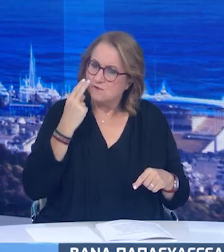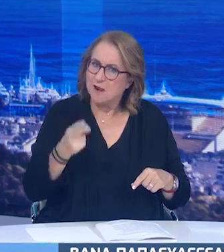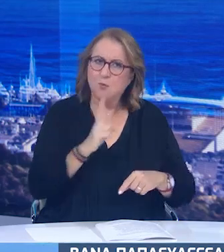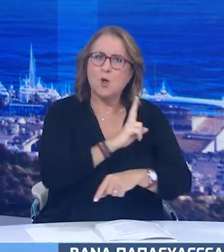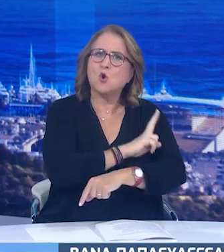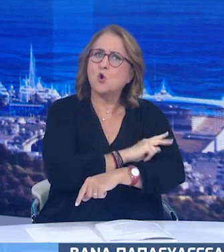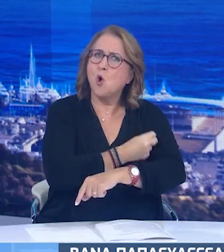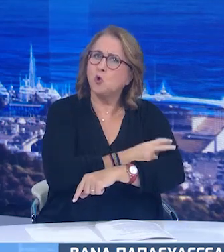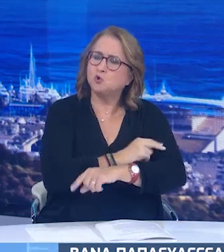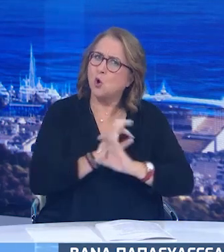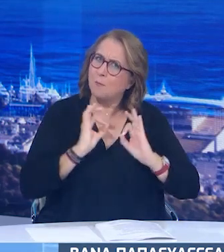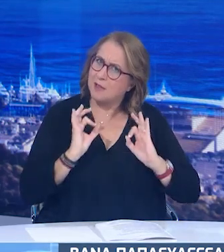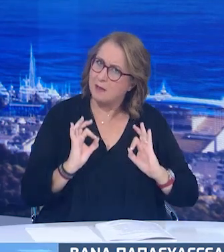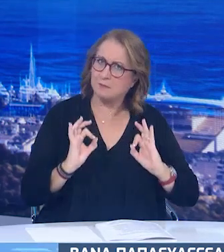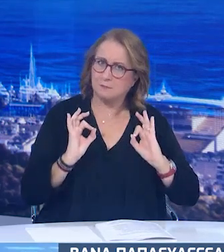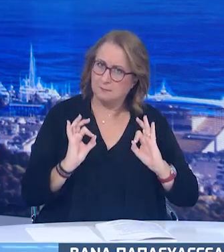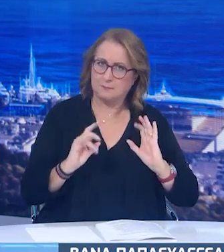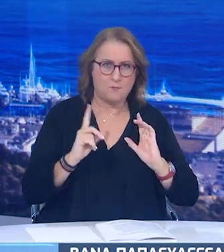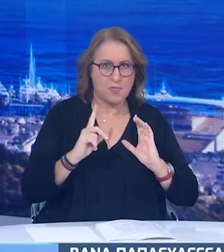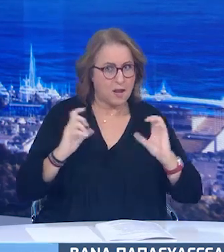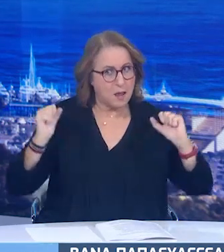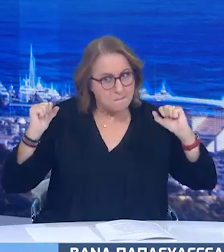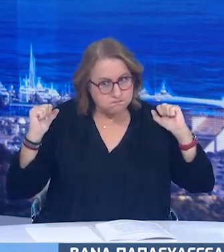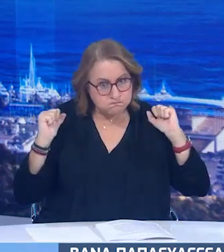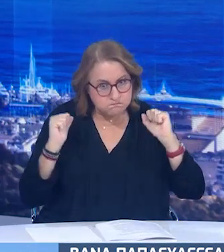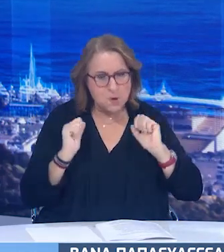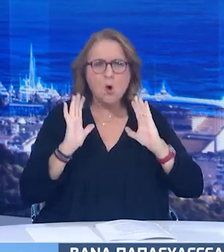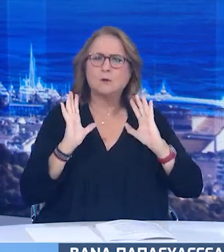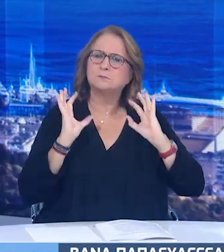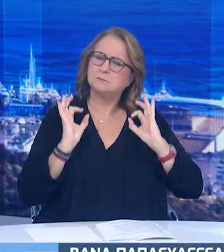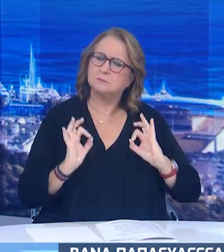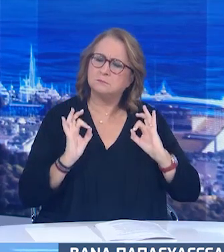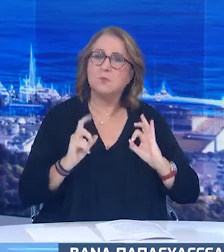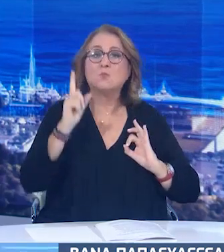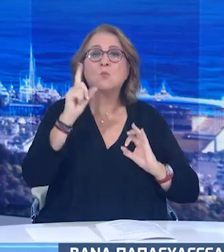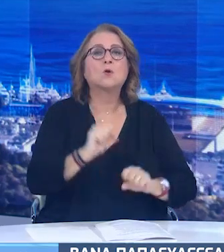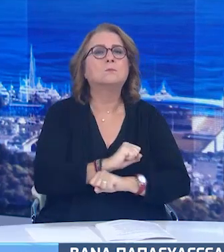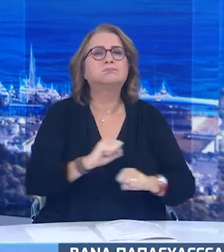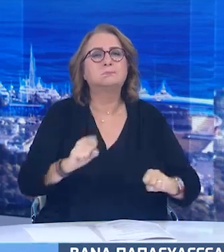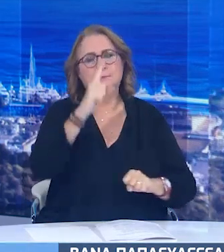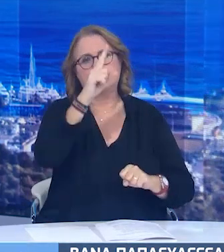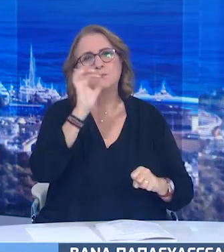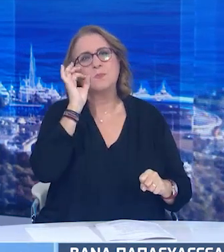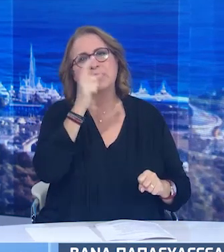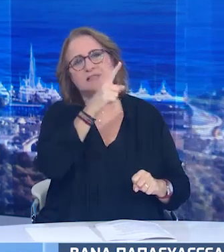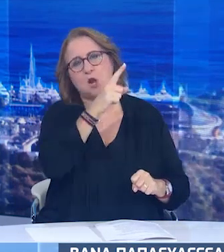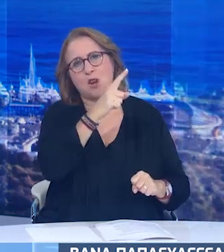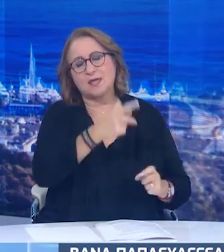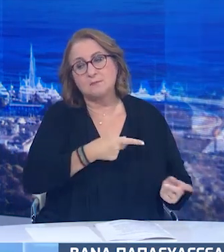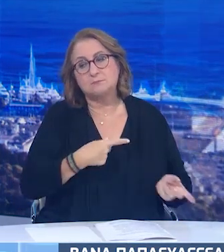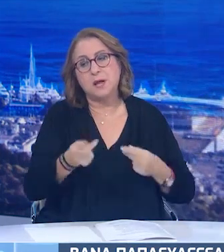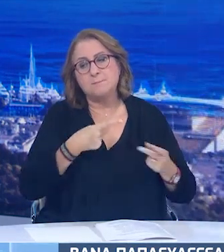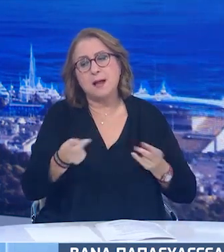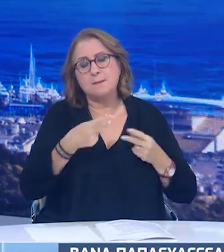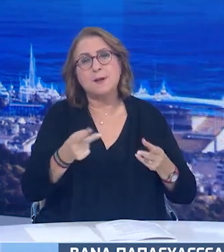Υγείας, με εξαίρεση βέβαια τη Βόρεια Ελλάδα, όπου καθημερινά οι εισαγωγές είναι περισσότερες από τα εξιτήρια. Ο